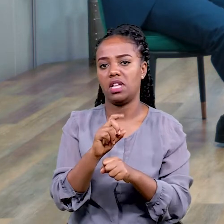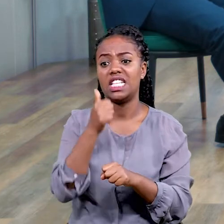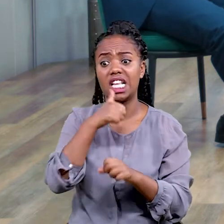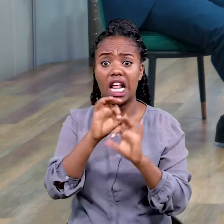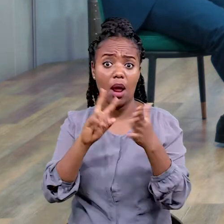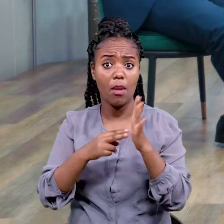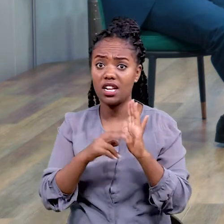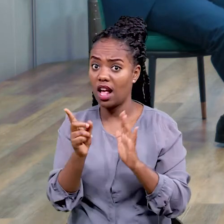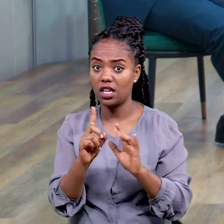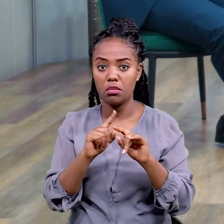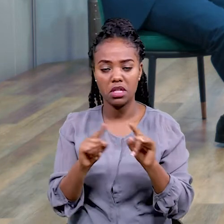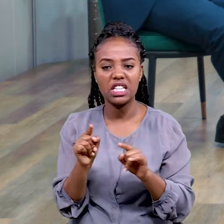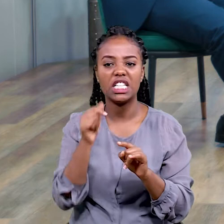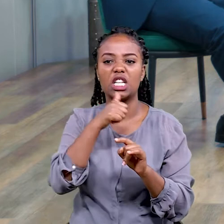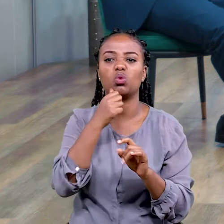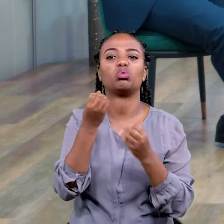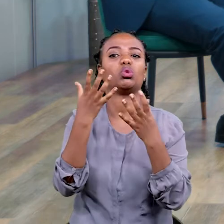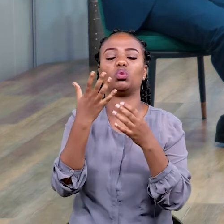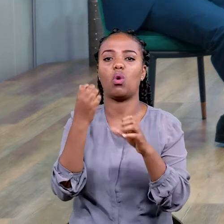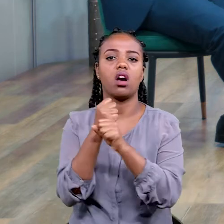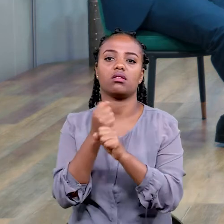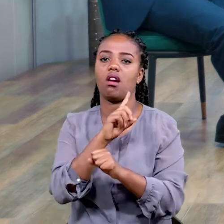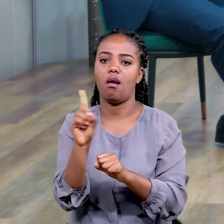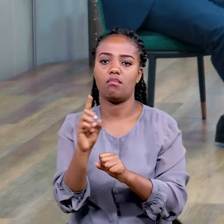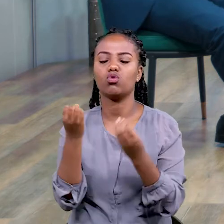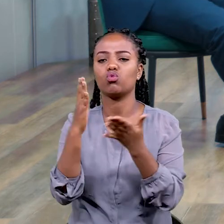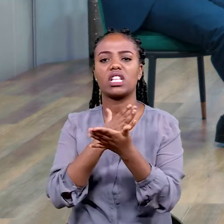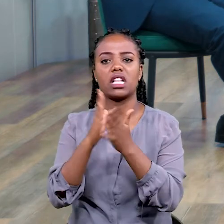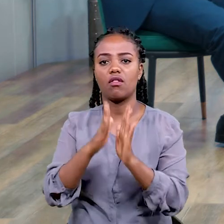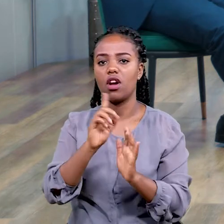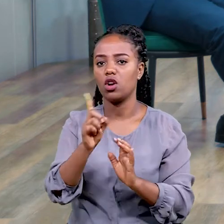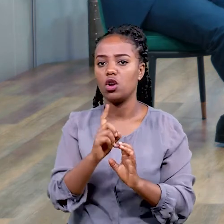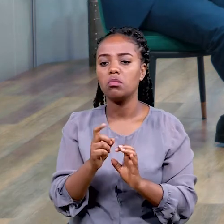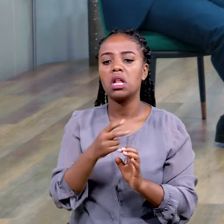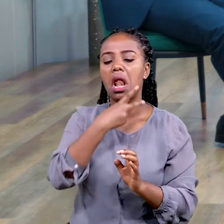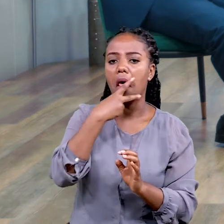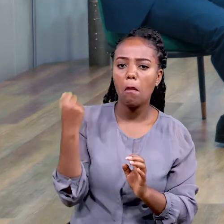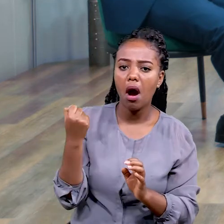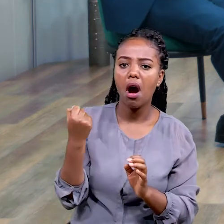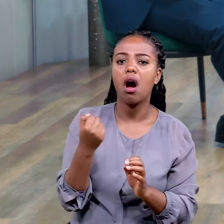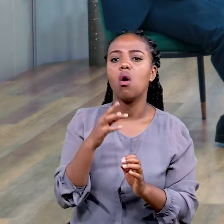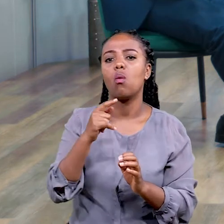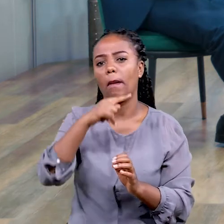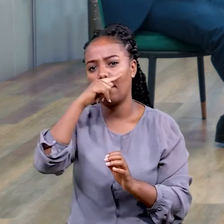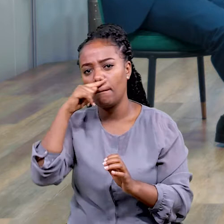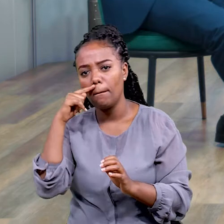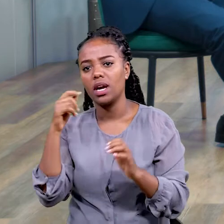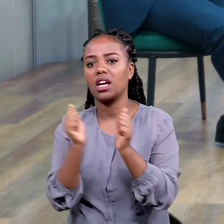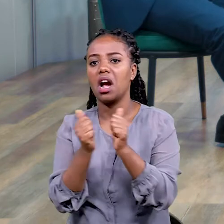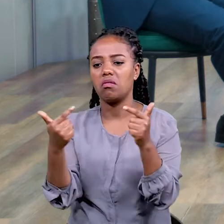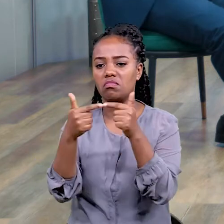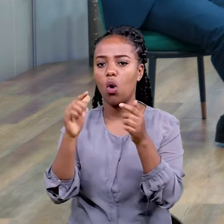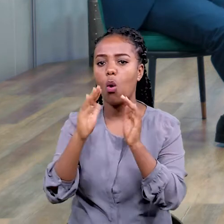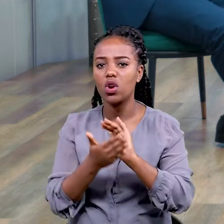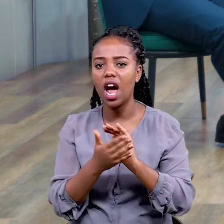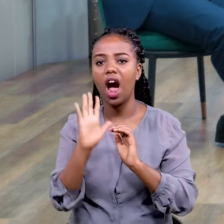የሉም ማለት አይደለም። ባይዘወይ ግን ያንን ነገር አይሰሩም። እነዛ ሴቶች በወንጀሎቻቸው በብዛት ወይ ስርቆት ወይ ከድራጋ ሪሌትድ